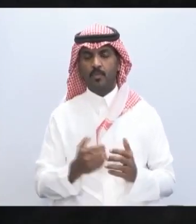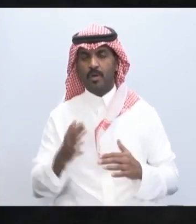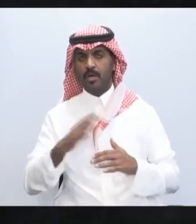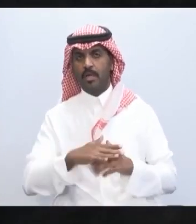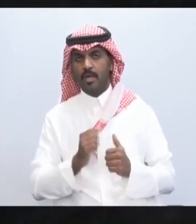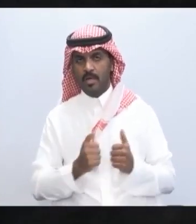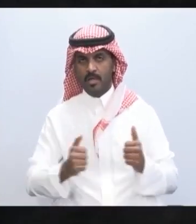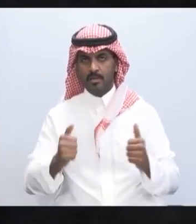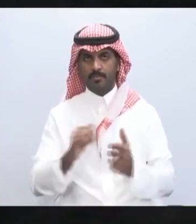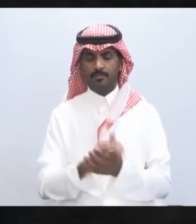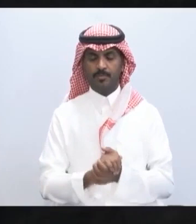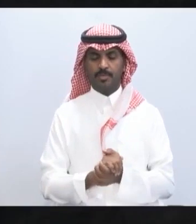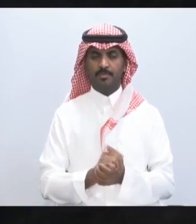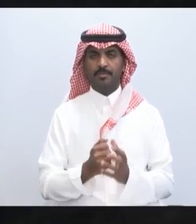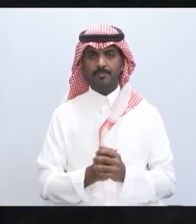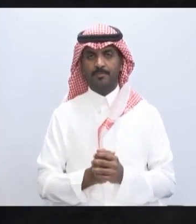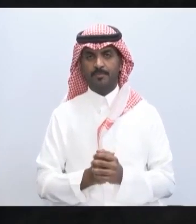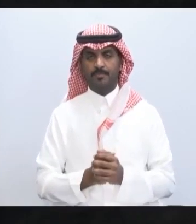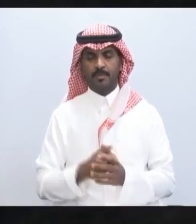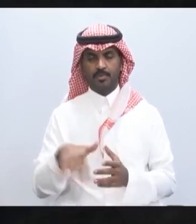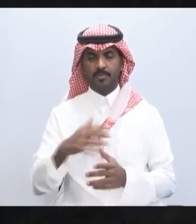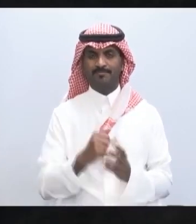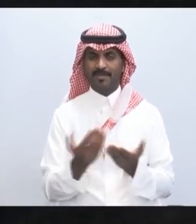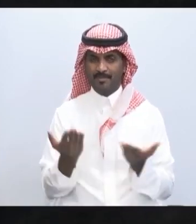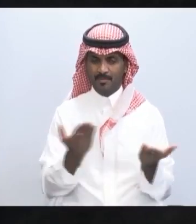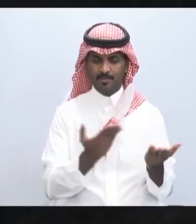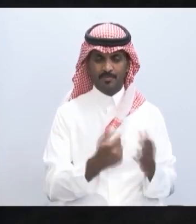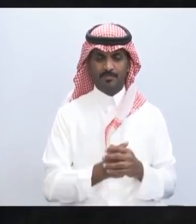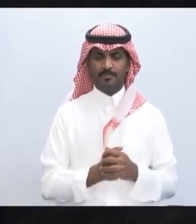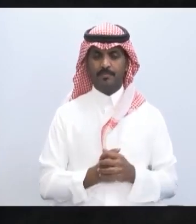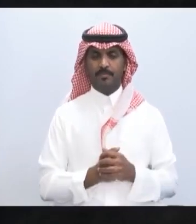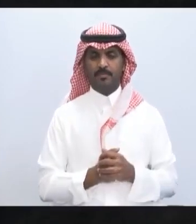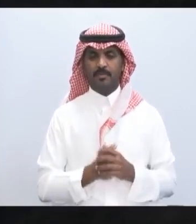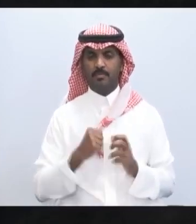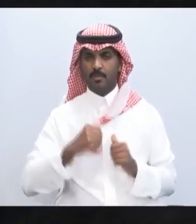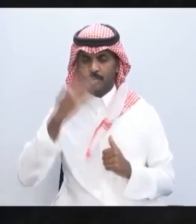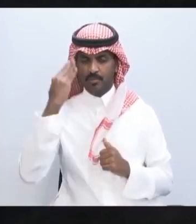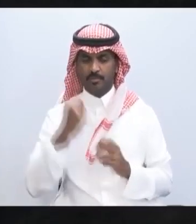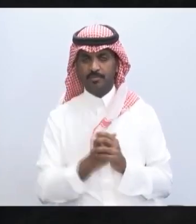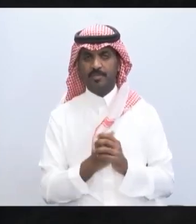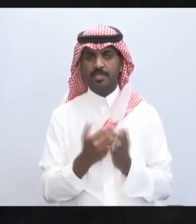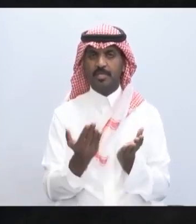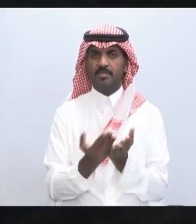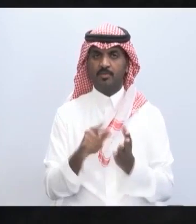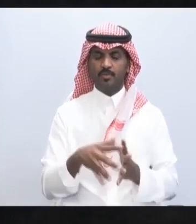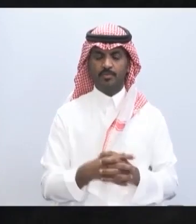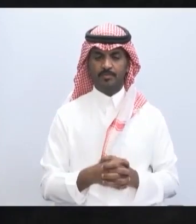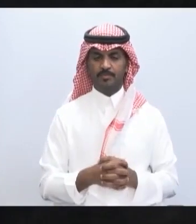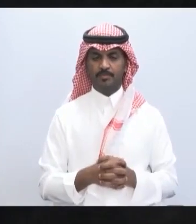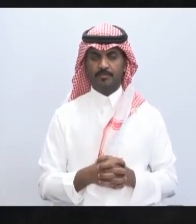وعلى اله وصحبه اجمعين اهلا بكم ابنائي وبناتي الطلاب في درسنا لهذا